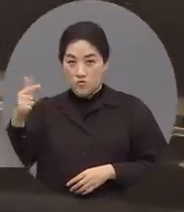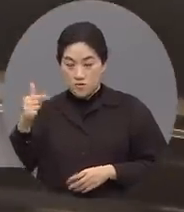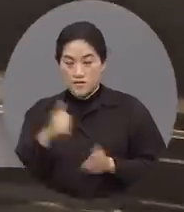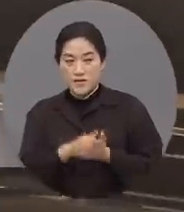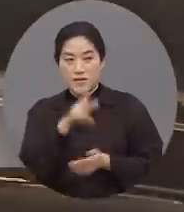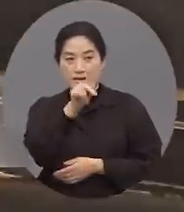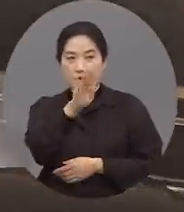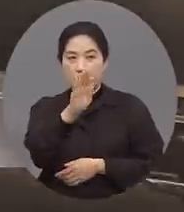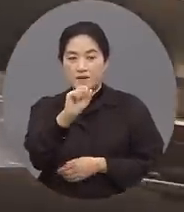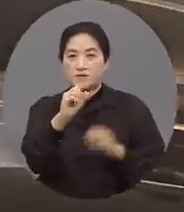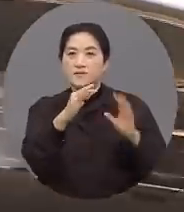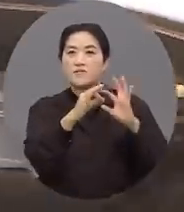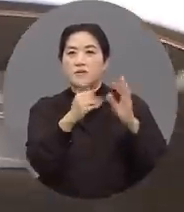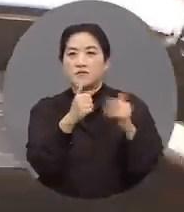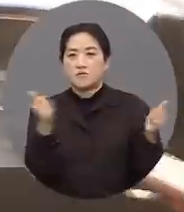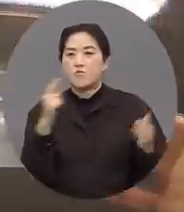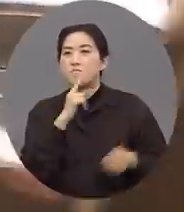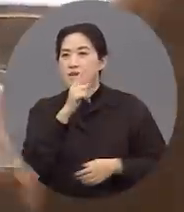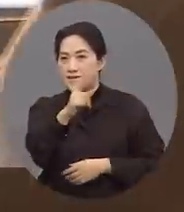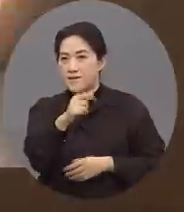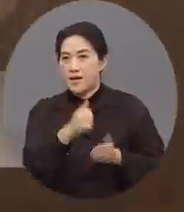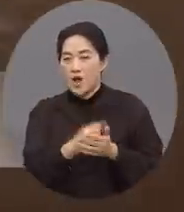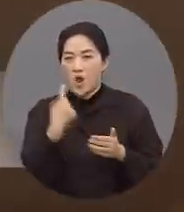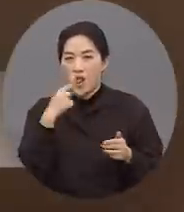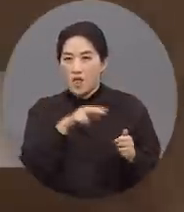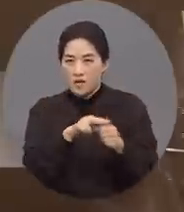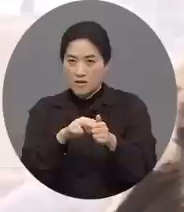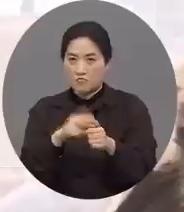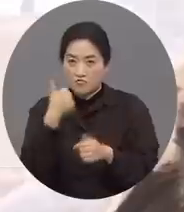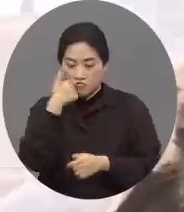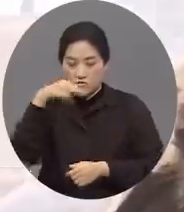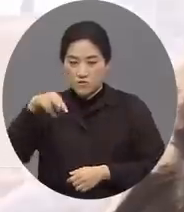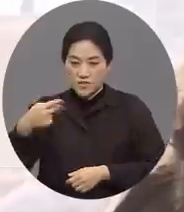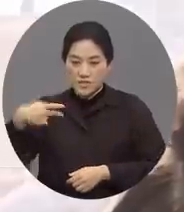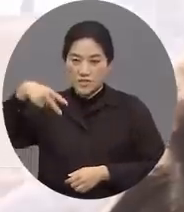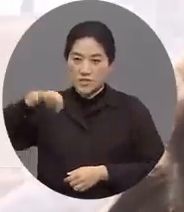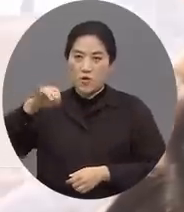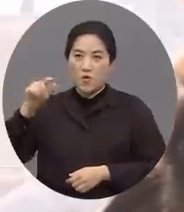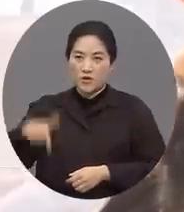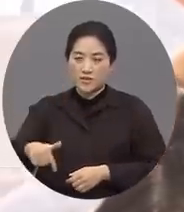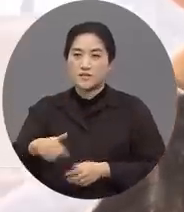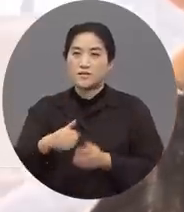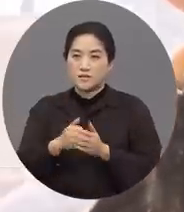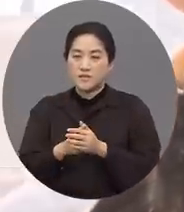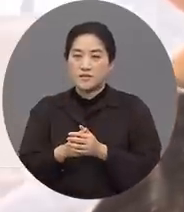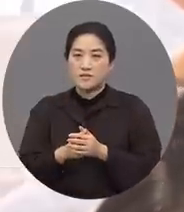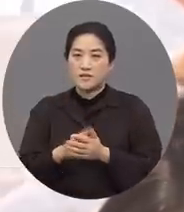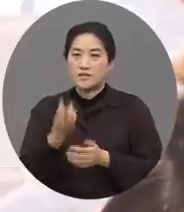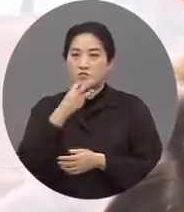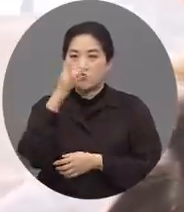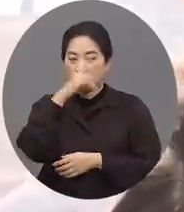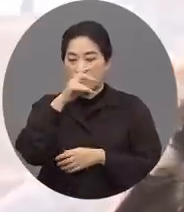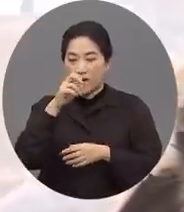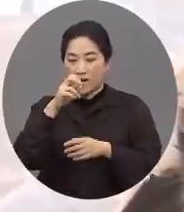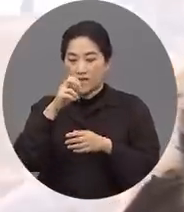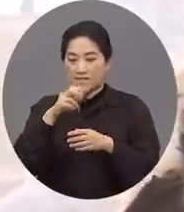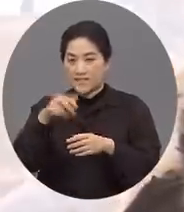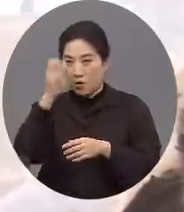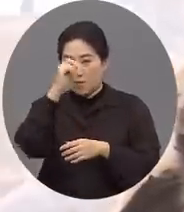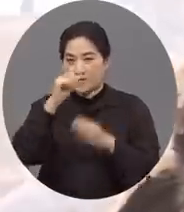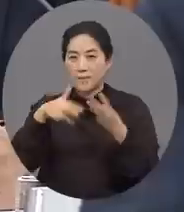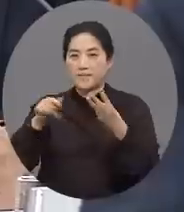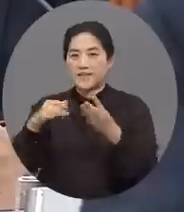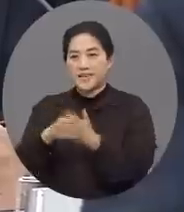KBS 관계자들을 고소했고 허위 정보 제보자로 당시 서울중앙지검 3차장이었던 신성식 검사장을